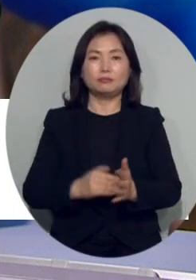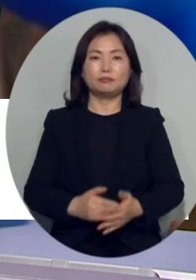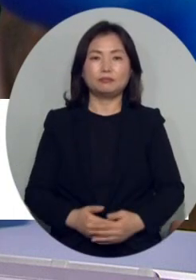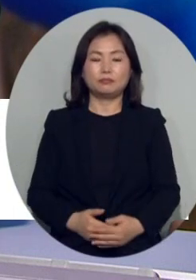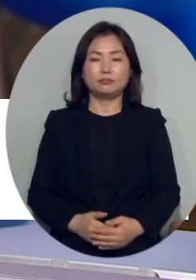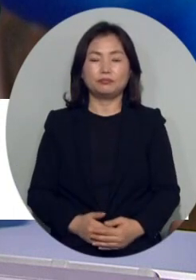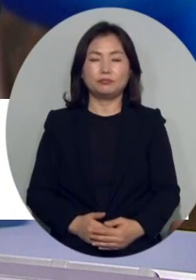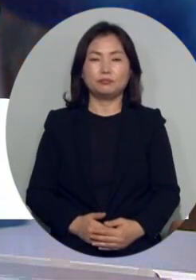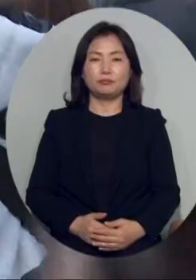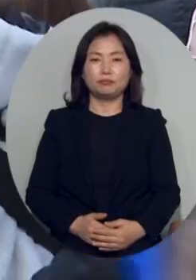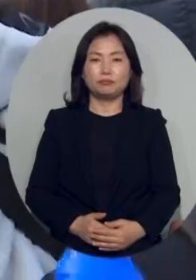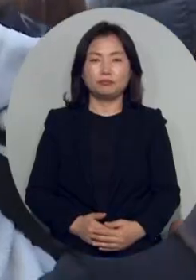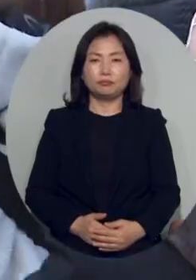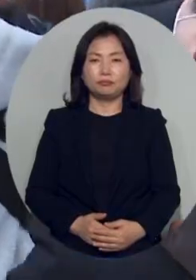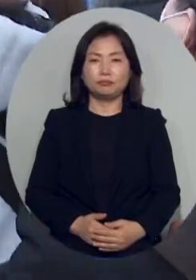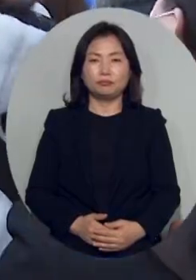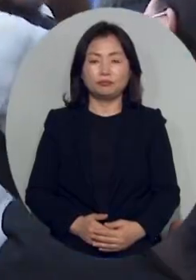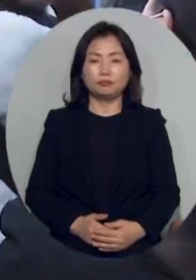기자입니다.